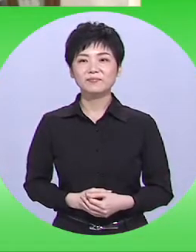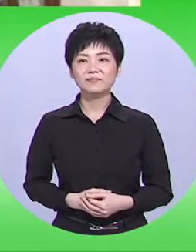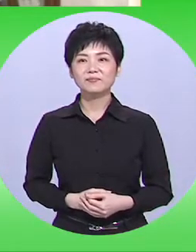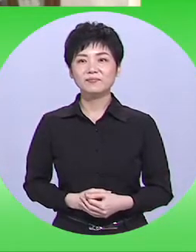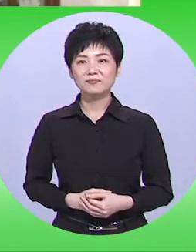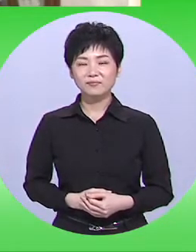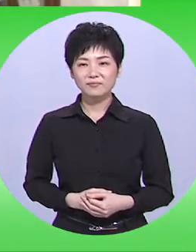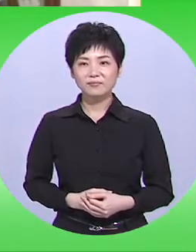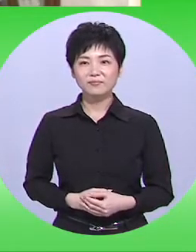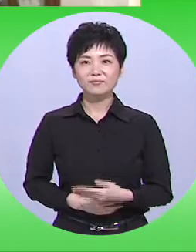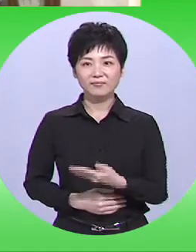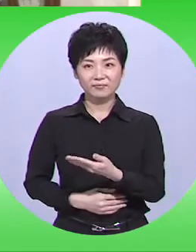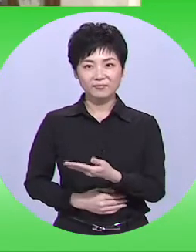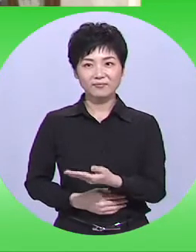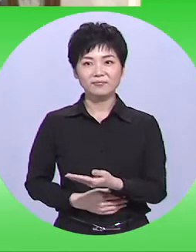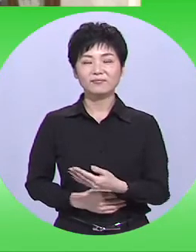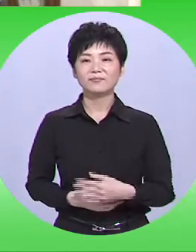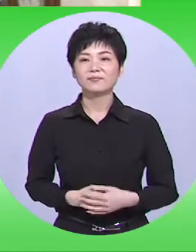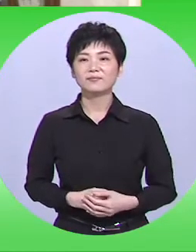続いてのピックアップはこちら。